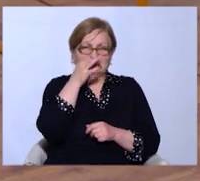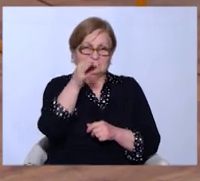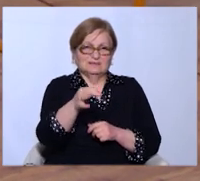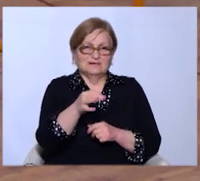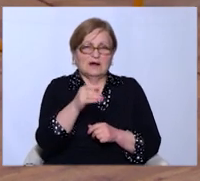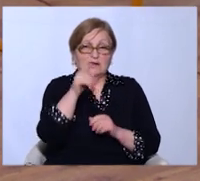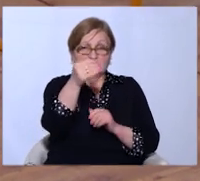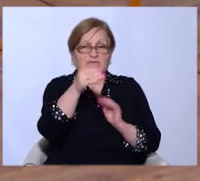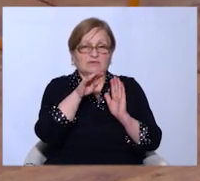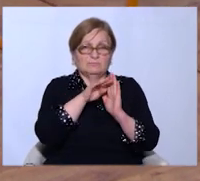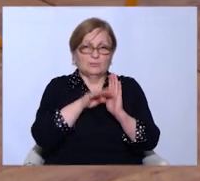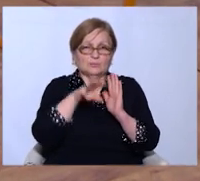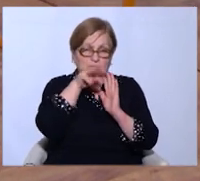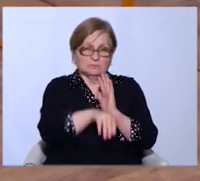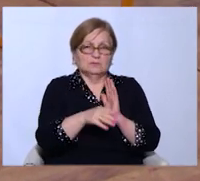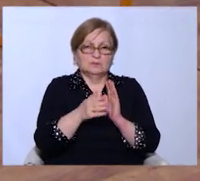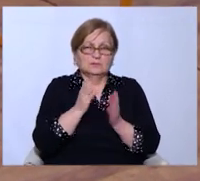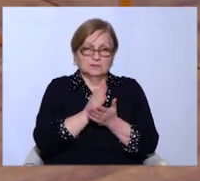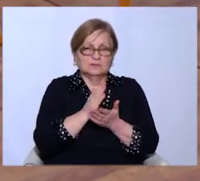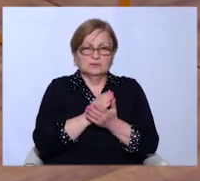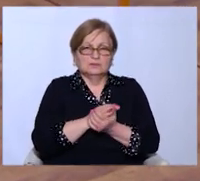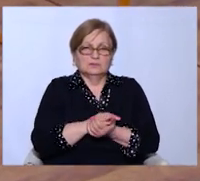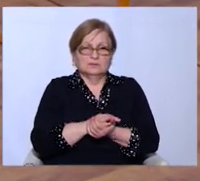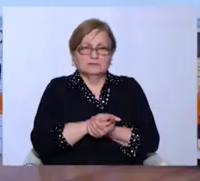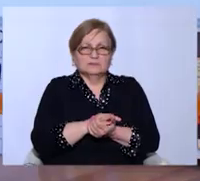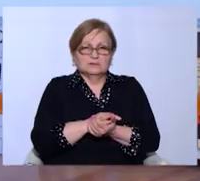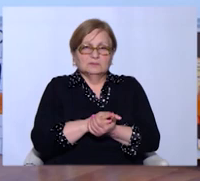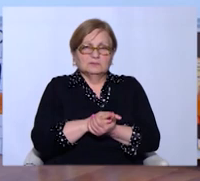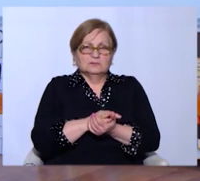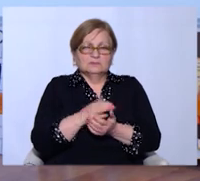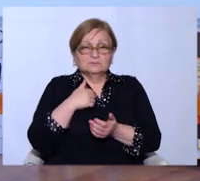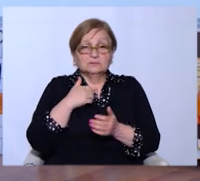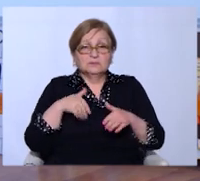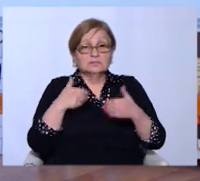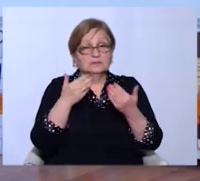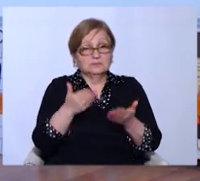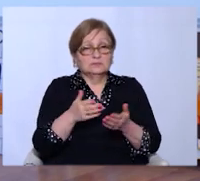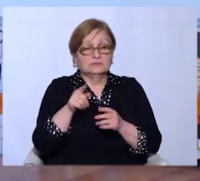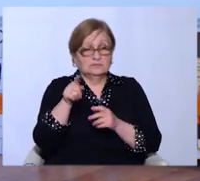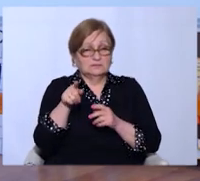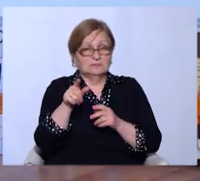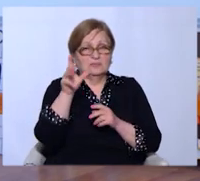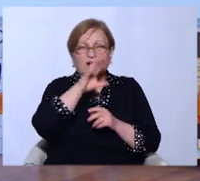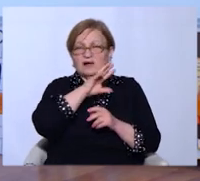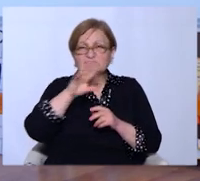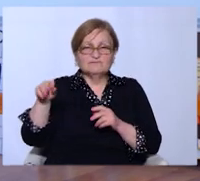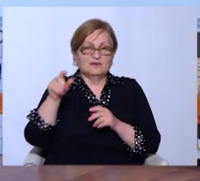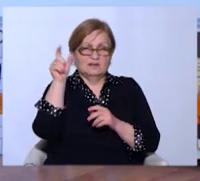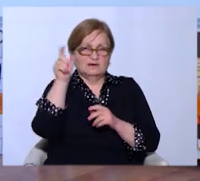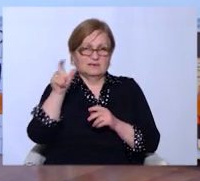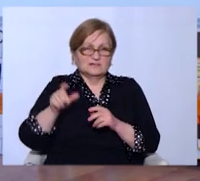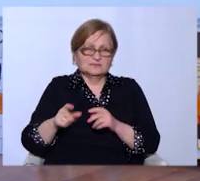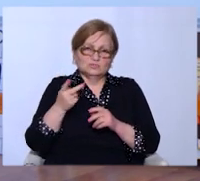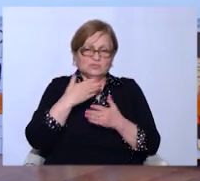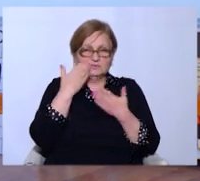თქვენი საპროგრამო ლიტერატურაში შედის, ნუსხაში შედის, თუმცა ჩემი რჩევა იქნება მისი ყველა ლექსი კარგად